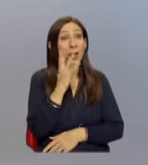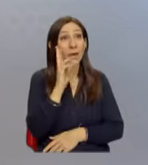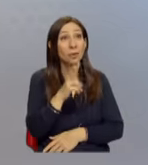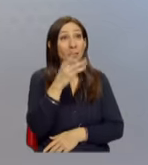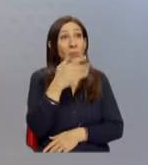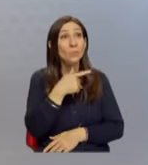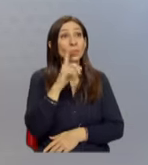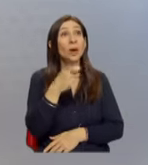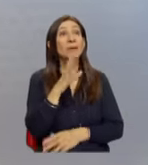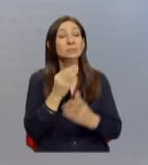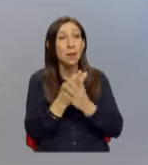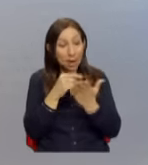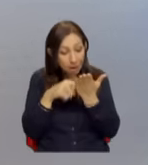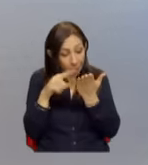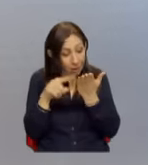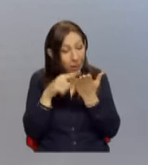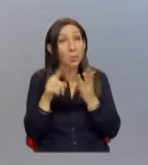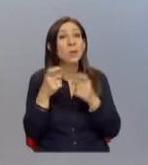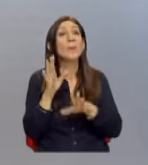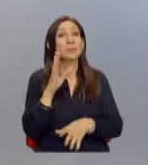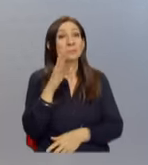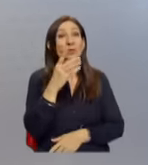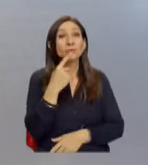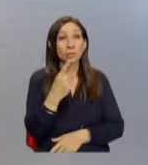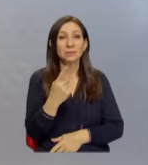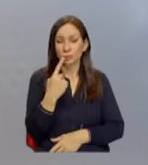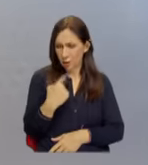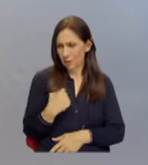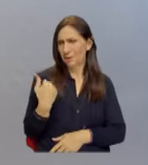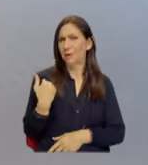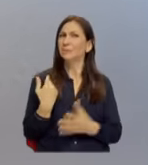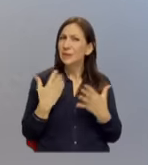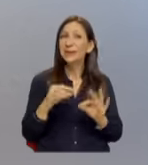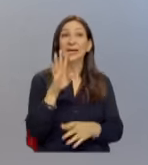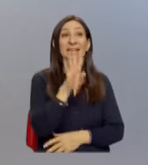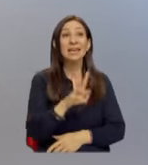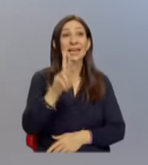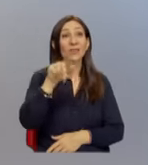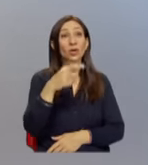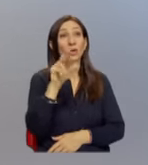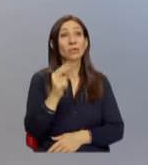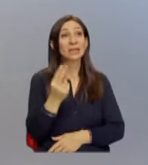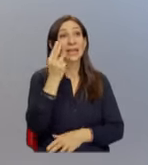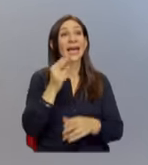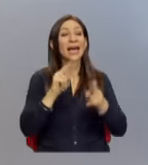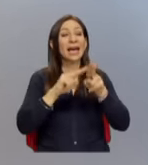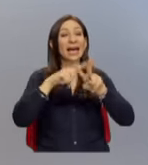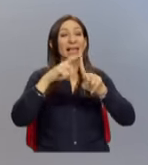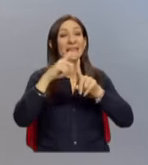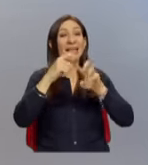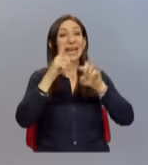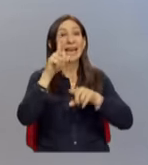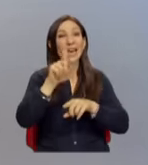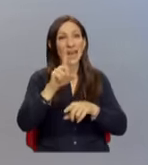Arkadaşım, ben bulamamıştım sabah telefonumdan. 42. Söylesene Deniz abi, biz hallederiz. %47.37 ile Kadirli ilçesinde 50... Mustafa